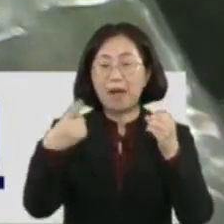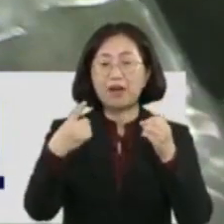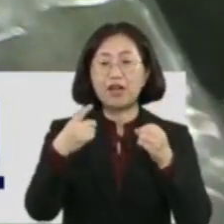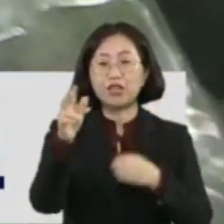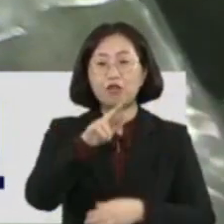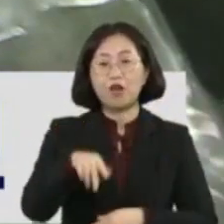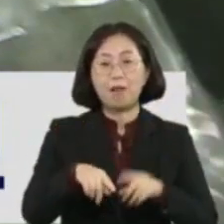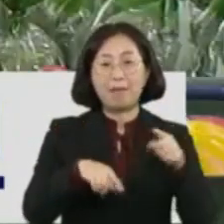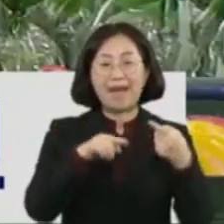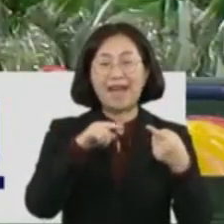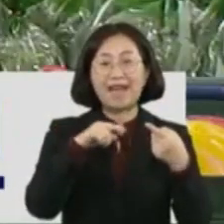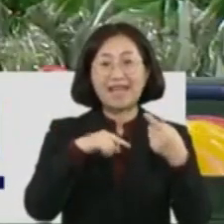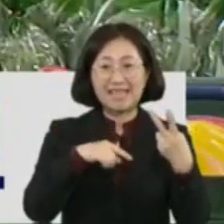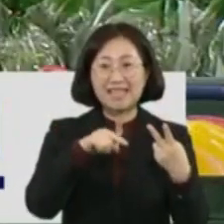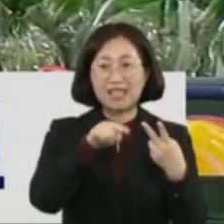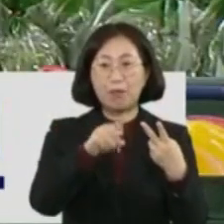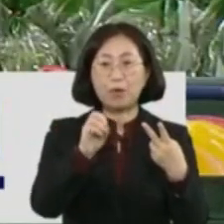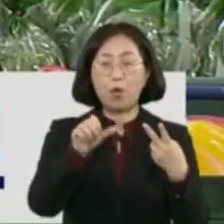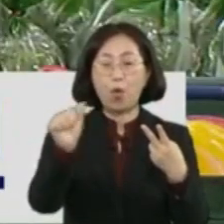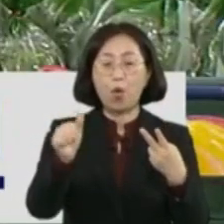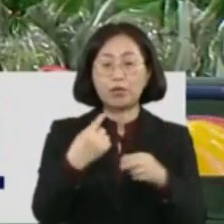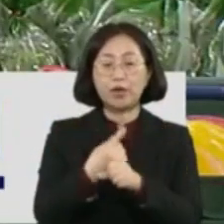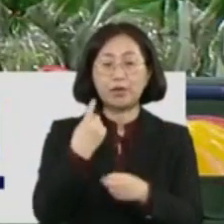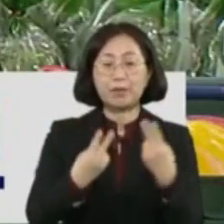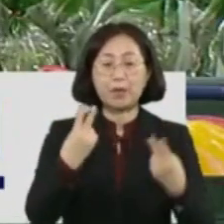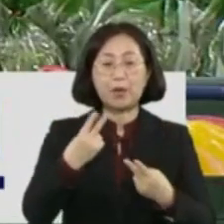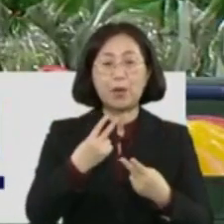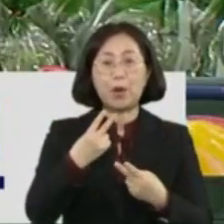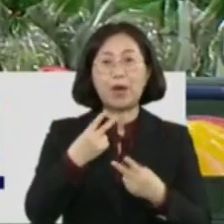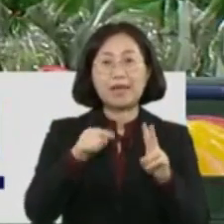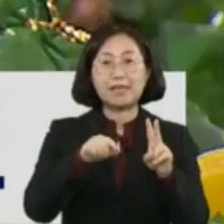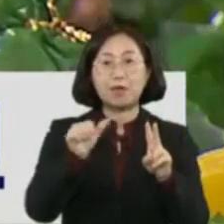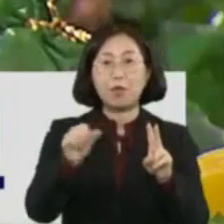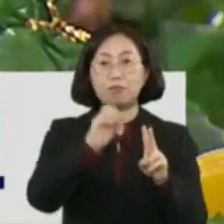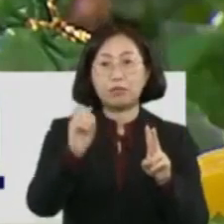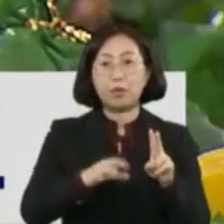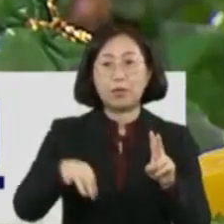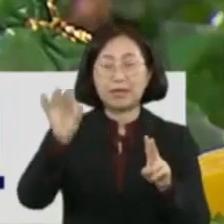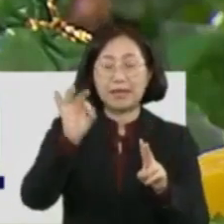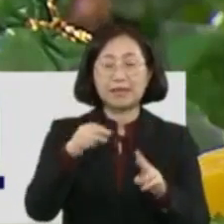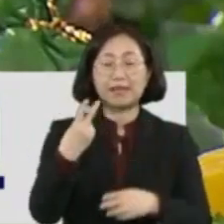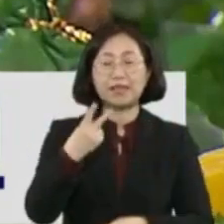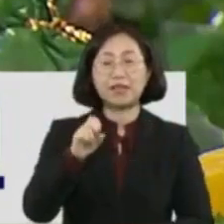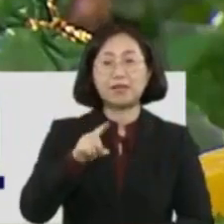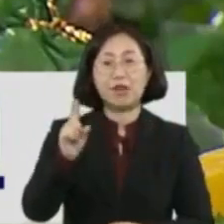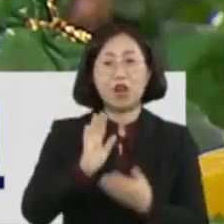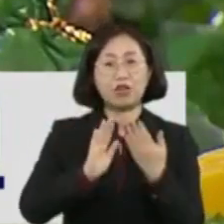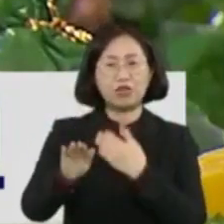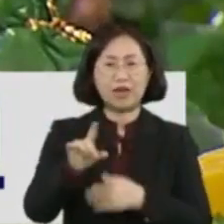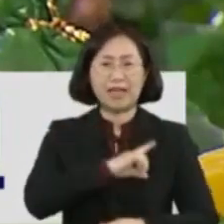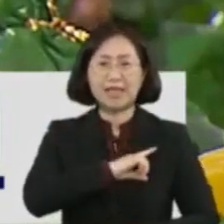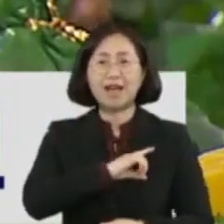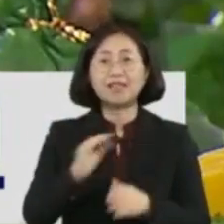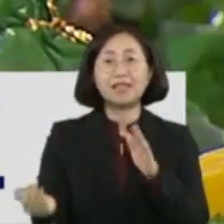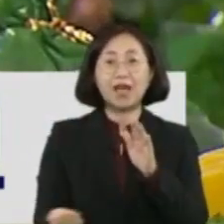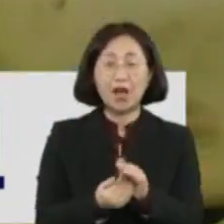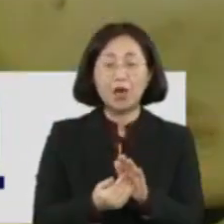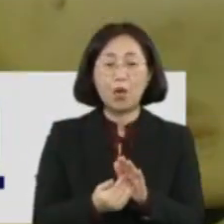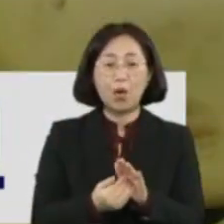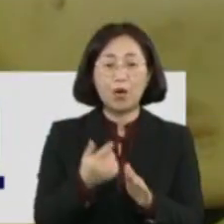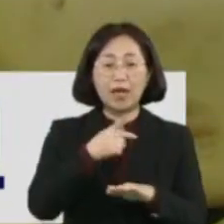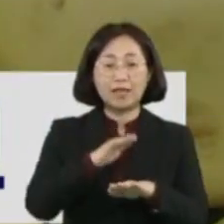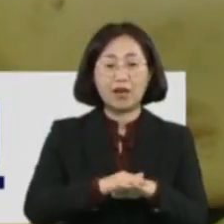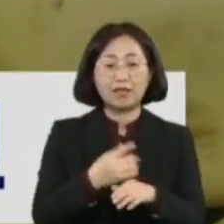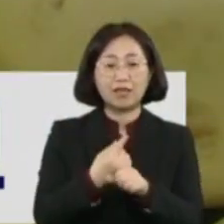평균 102.50으로 전년 대비 2.5% 상승해 지난 2011년 이후 가장 많이 올랐고 대전은